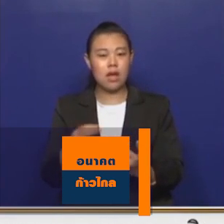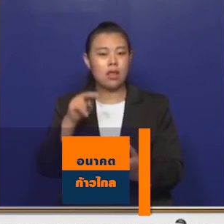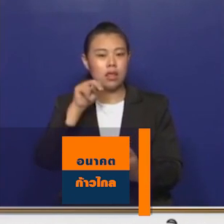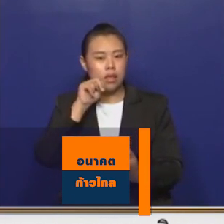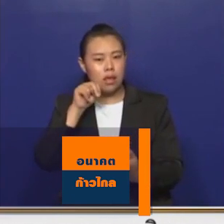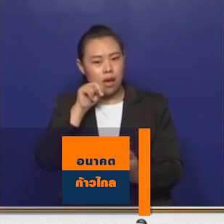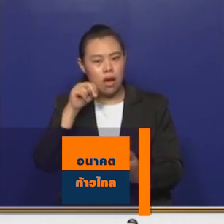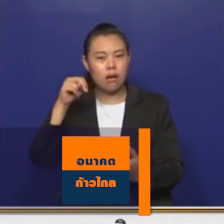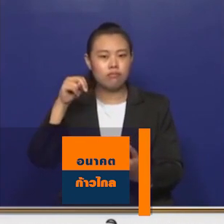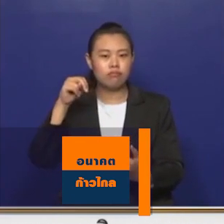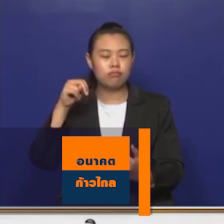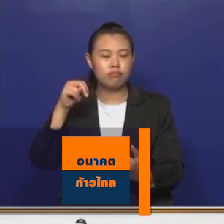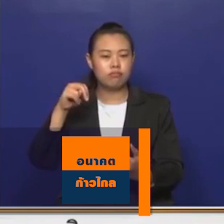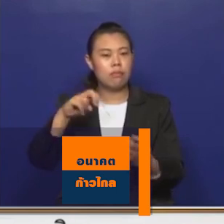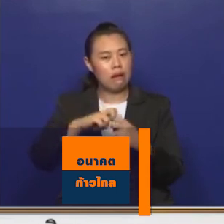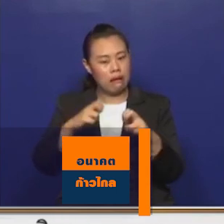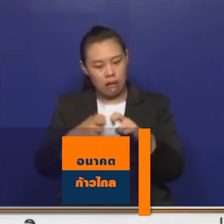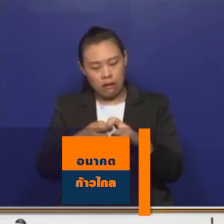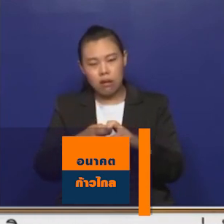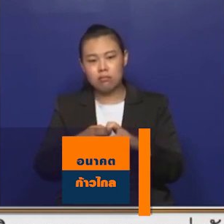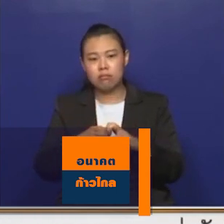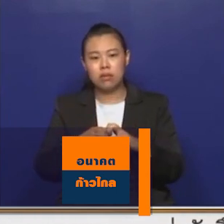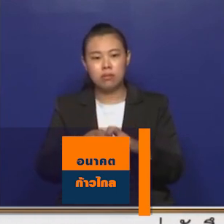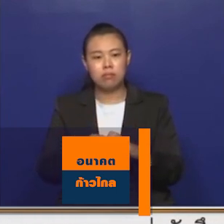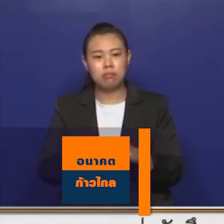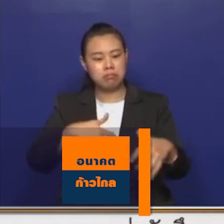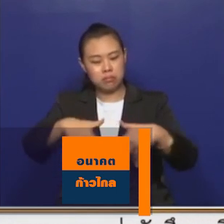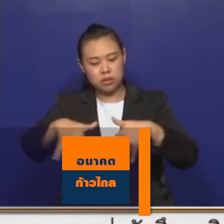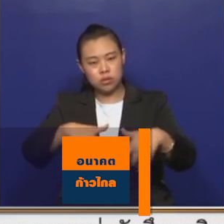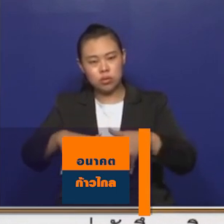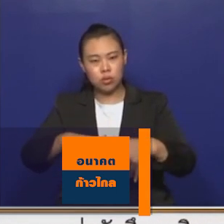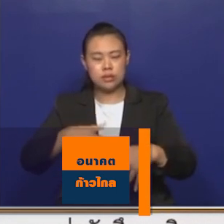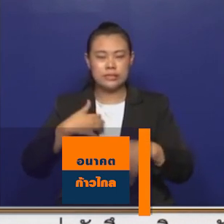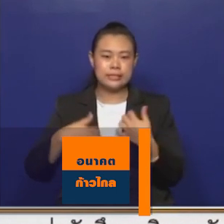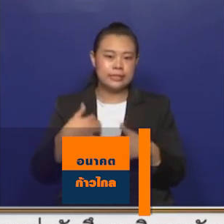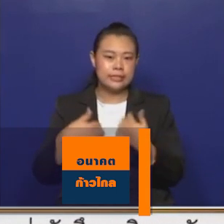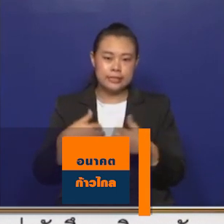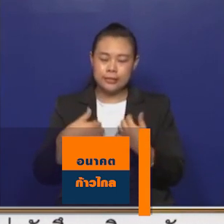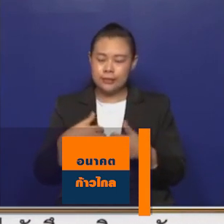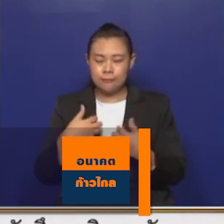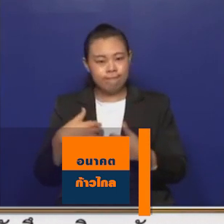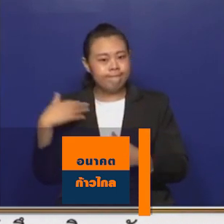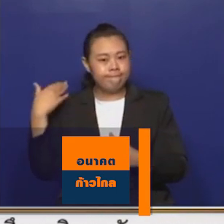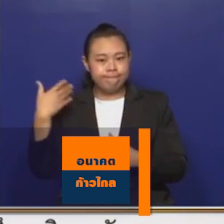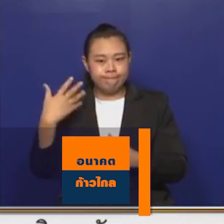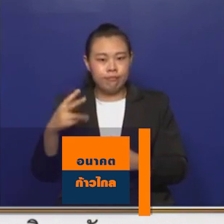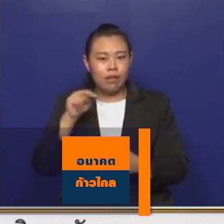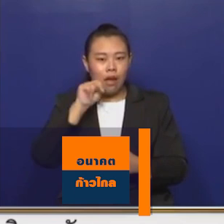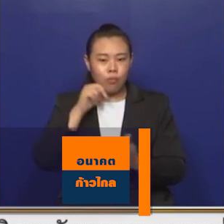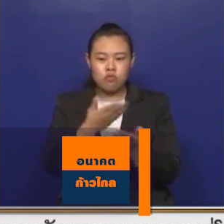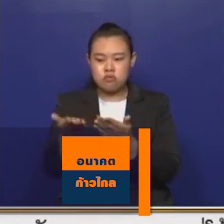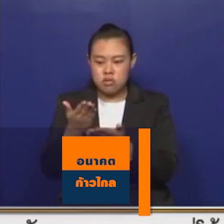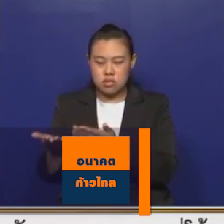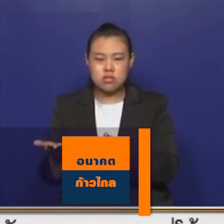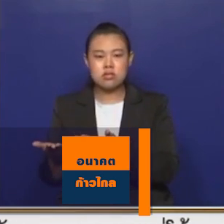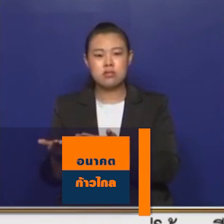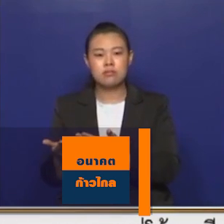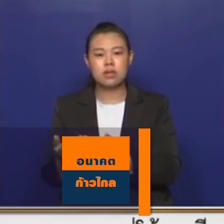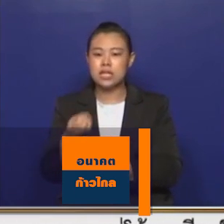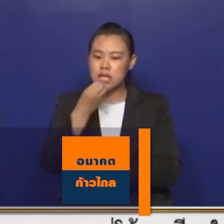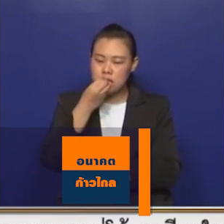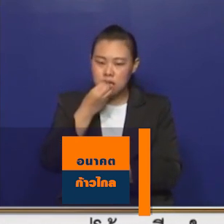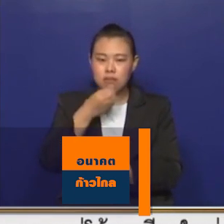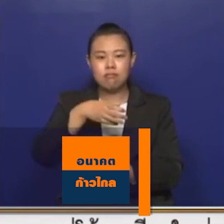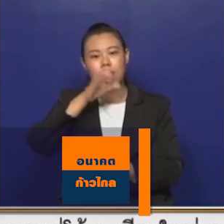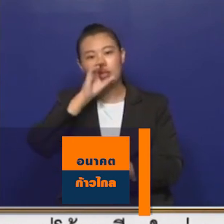คเรื่องน้ำประปาชาวบ้านที่ได้รับความเดือดร้อนเนี่ยมานานมากแล้วนะครับต้องซื้อน้ำใช้น้ำอาบเที่ยวละ250